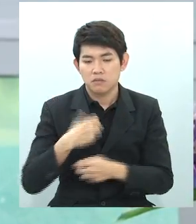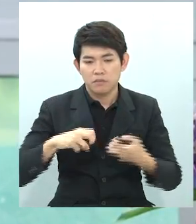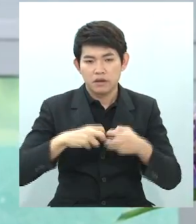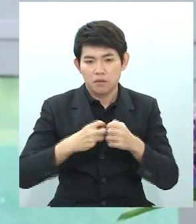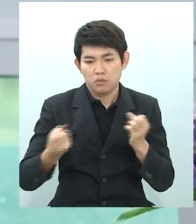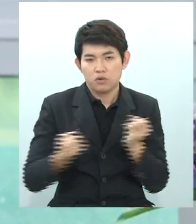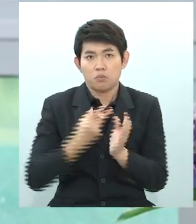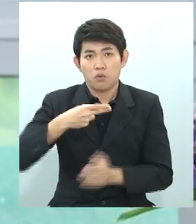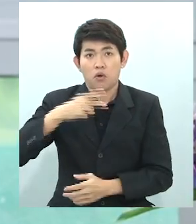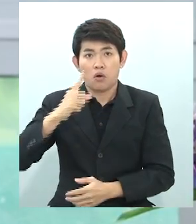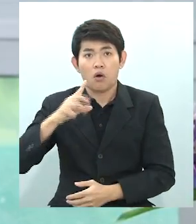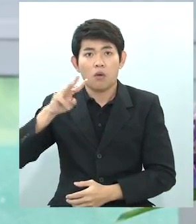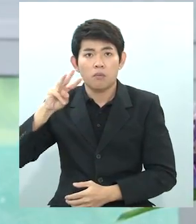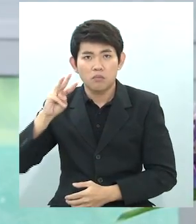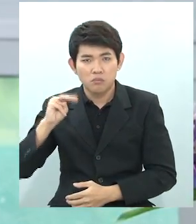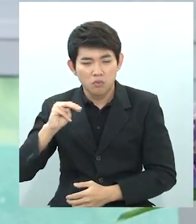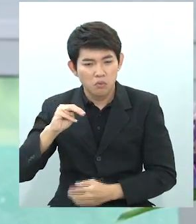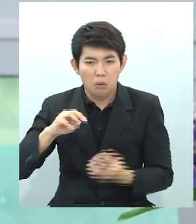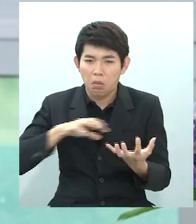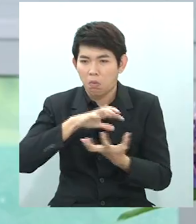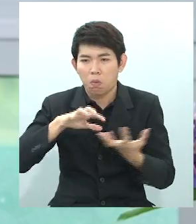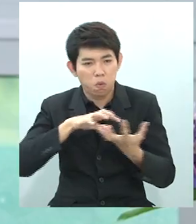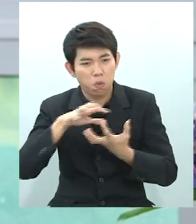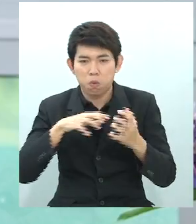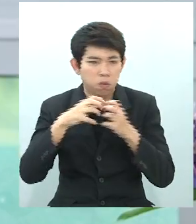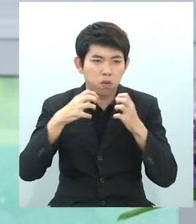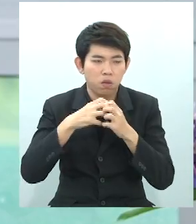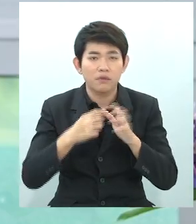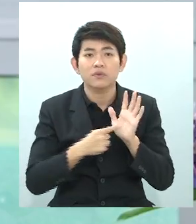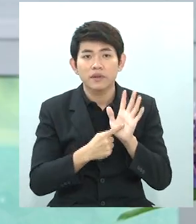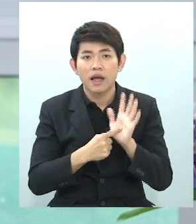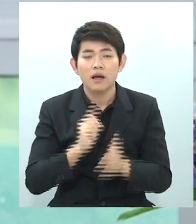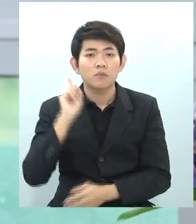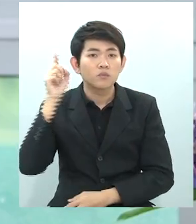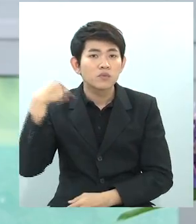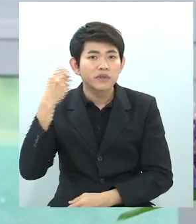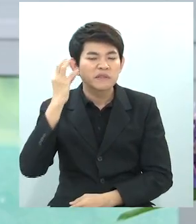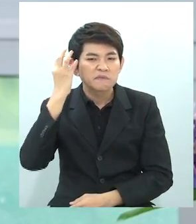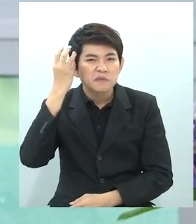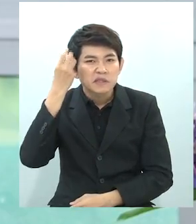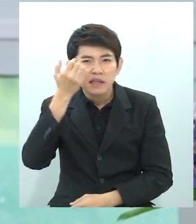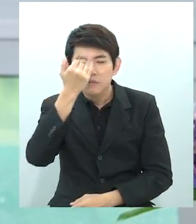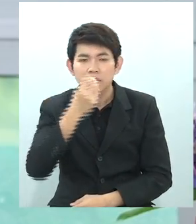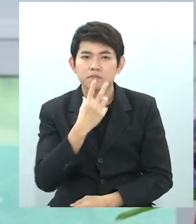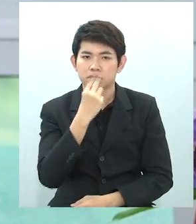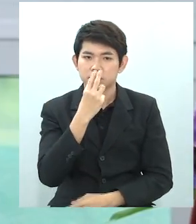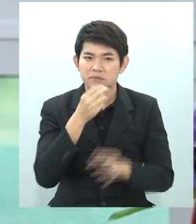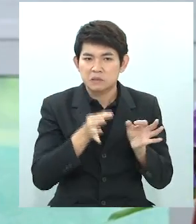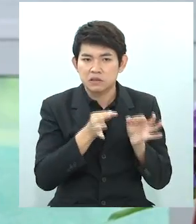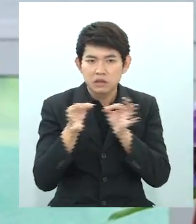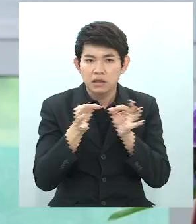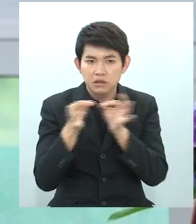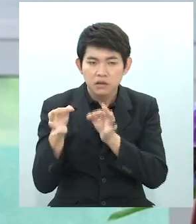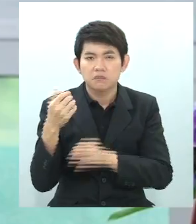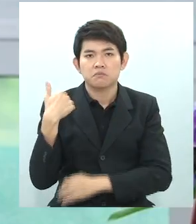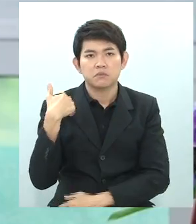างกายให้มีความแปรปรวนได้อย่างจะเห็นว่าถ้าเป็นผู้หญิงเนี่ยเครียดหรือพักผ่อนไม่เพียงพอทำให้ประจำเดือนมันมีคลาดเคลื่อนไปนะคะ